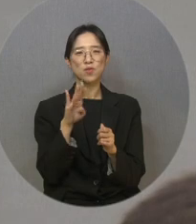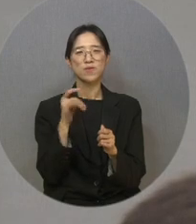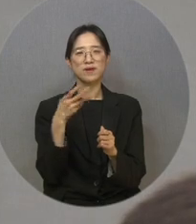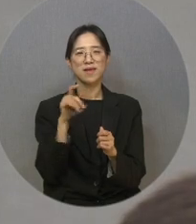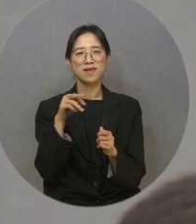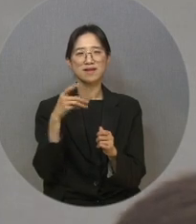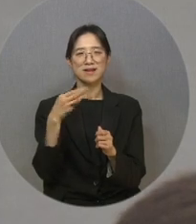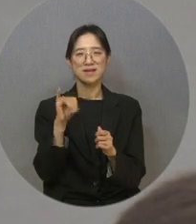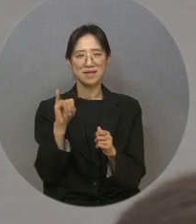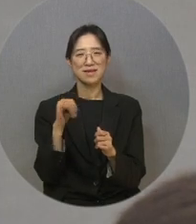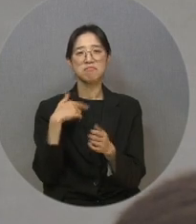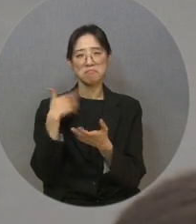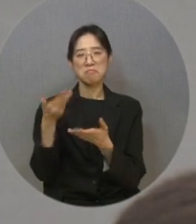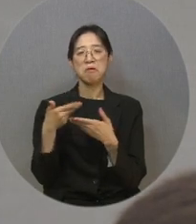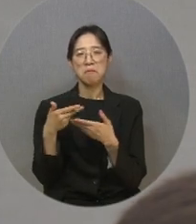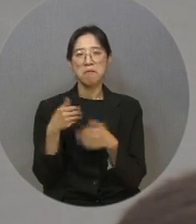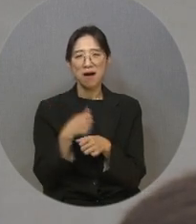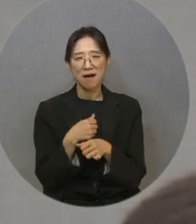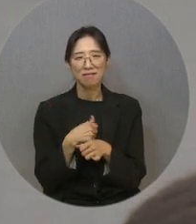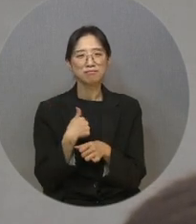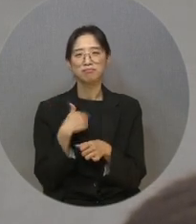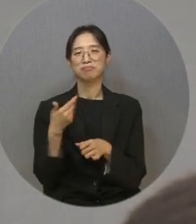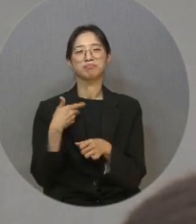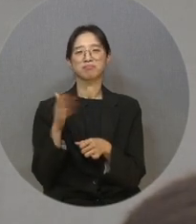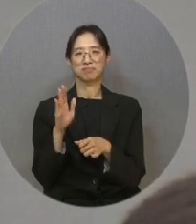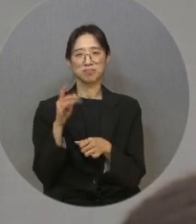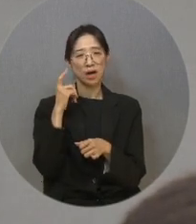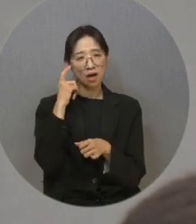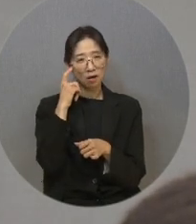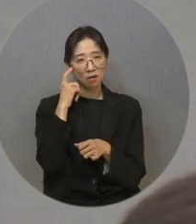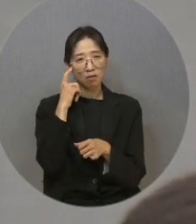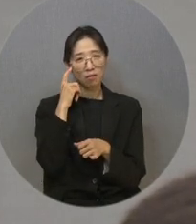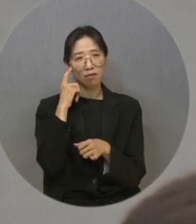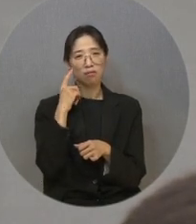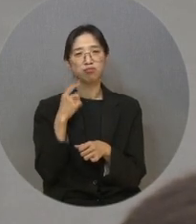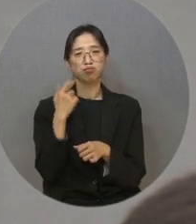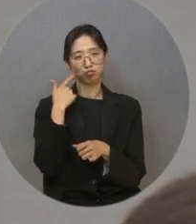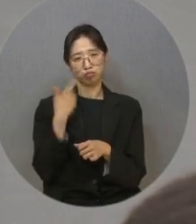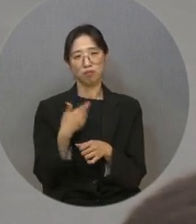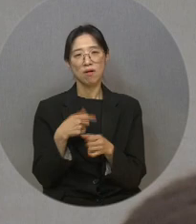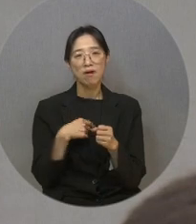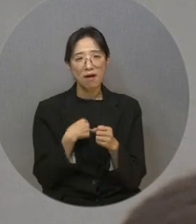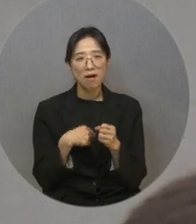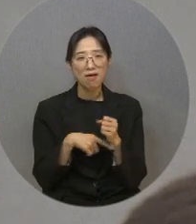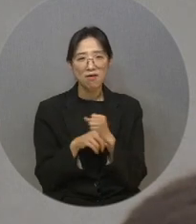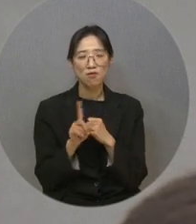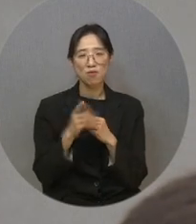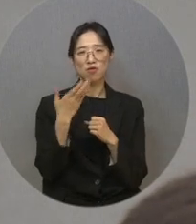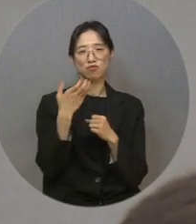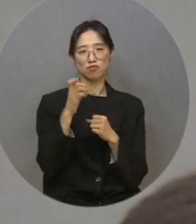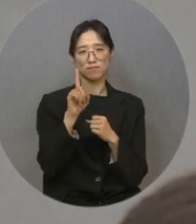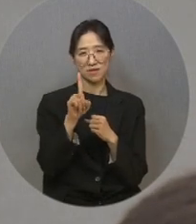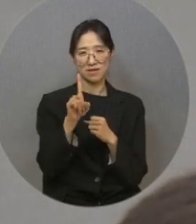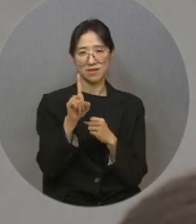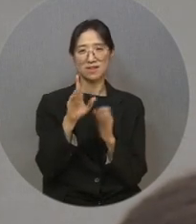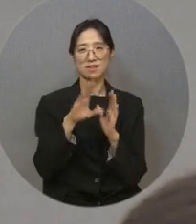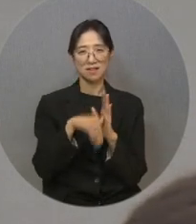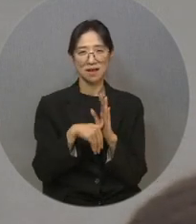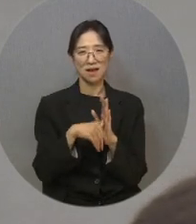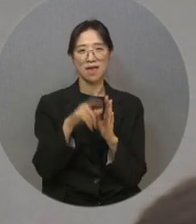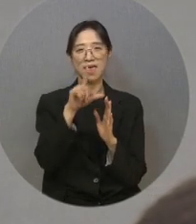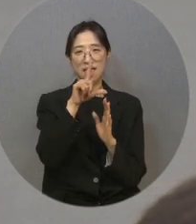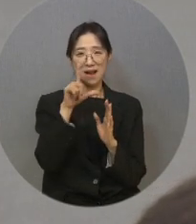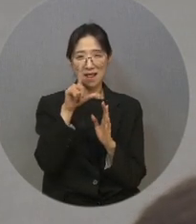그랬어요. 안 갔어요. 근데 왜 안 받냐고 그랬더니 난 왜 안 받았냐면 그때 91년도